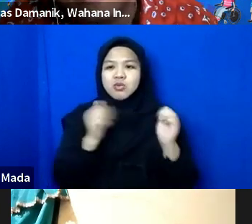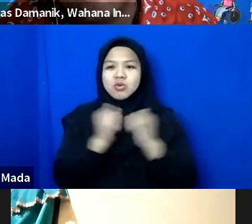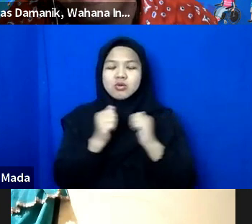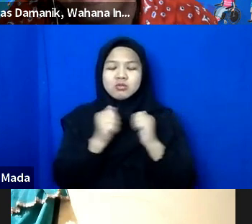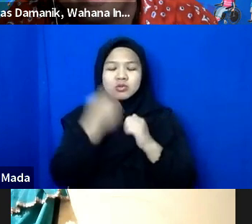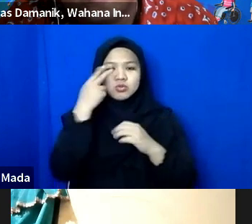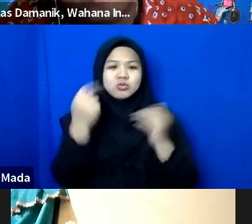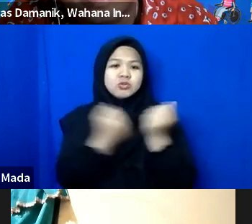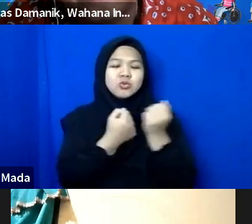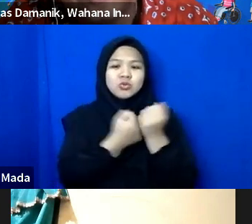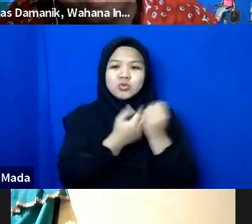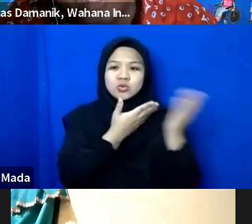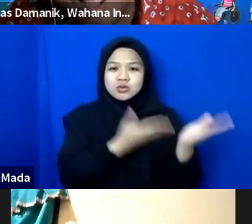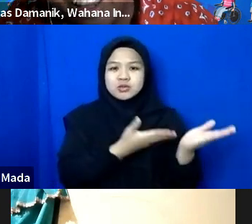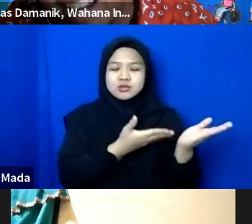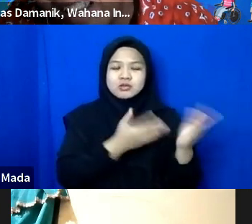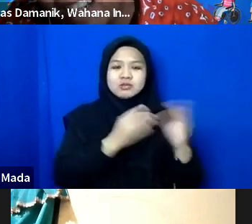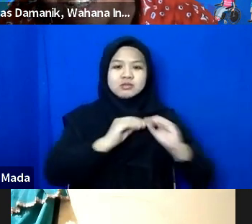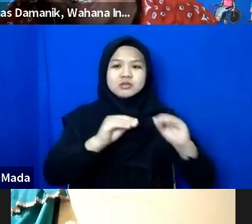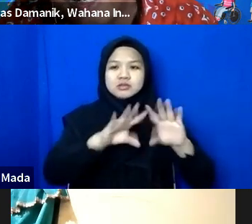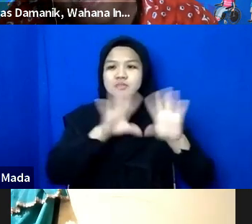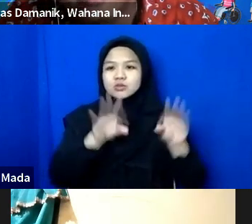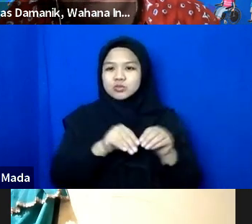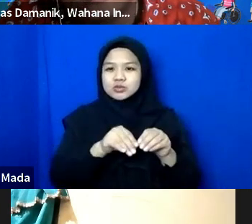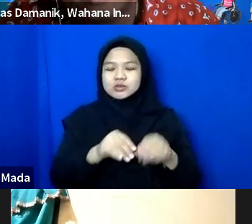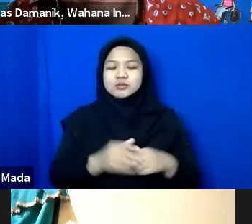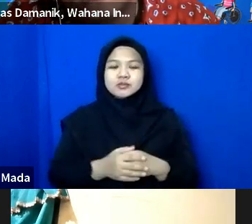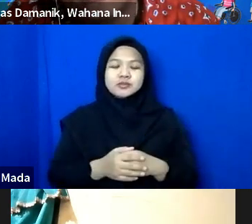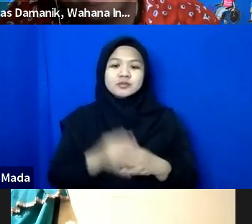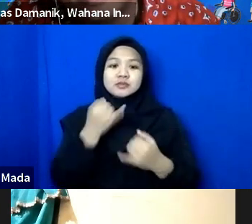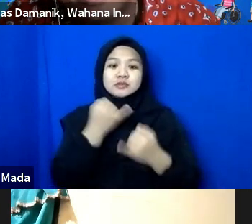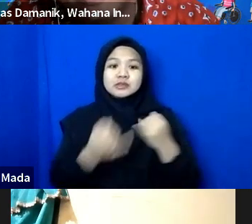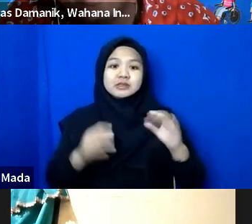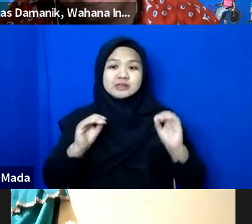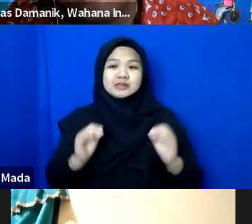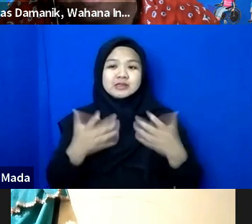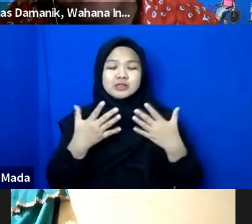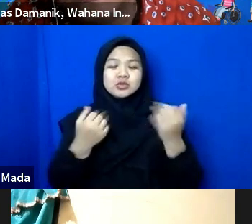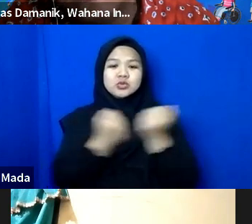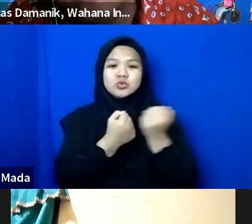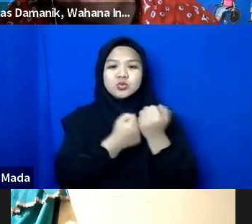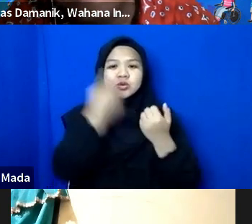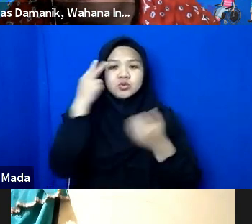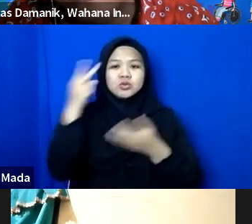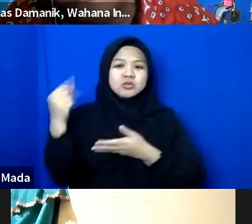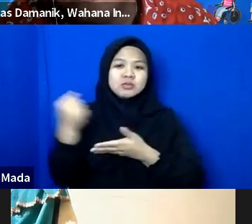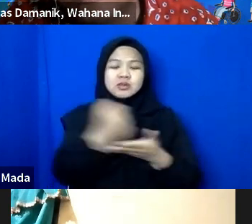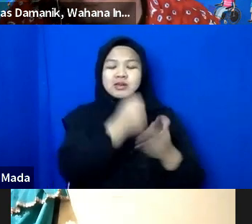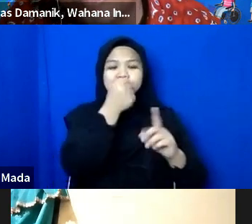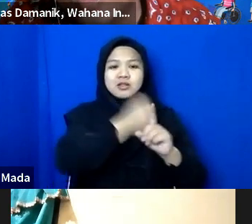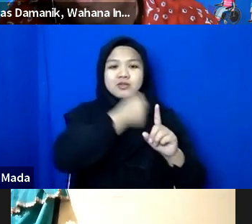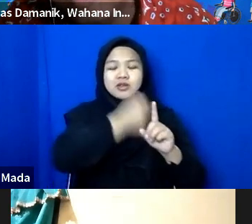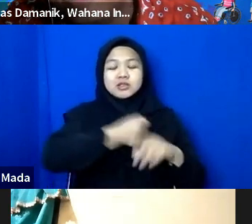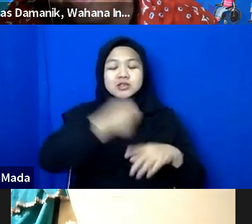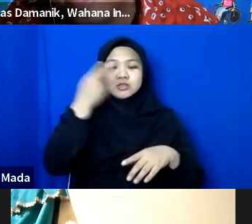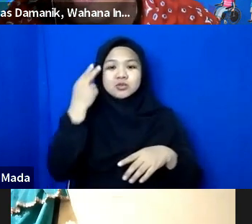mensupport ini ini apa pendidikan inklusi akhirnya yang terjadi dukungan untuk pendanaan advokasi untuk